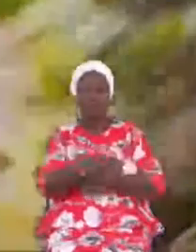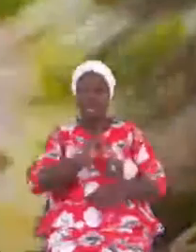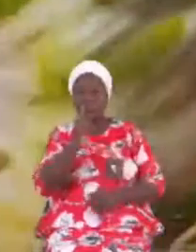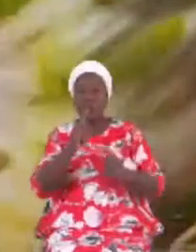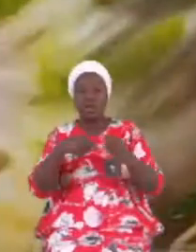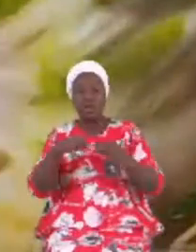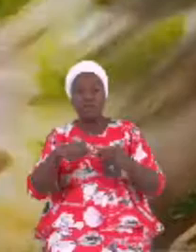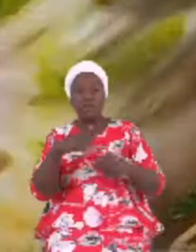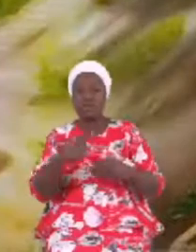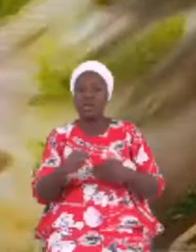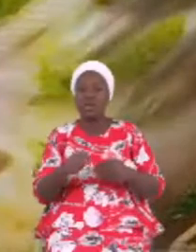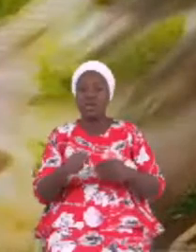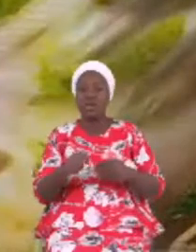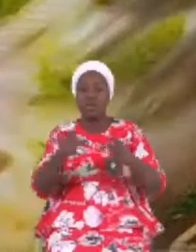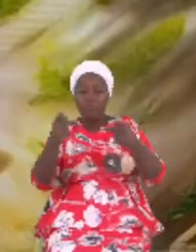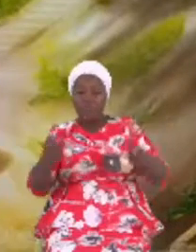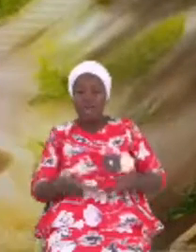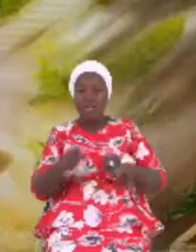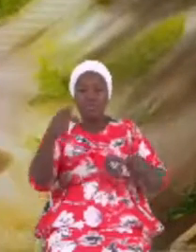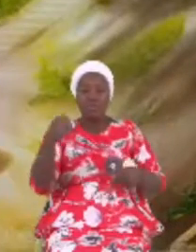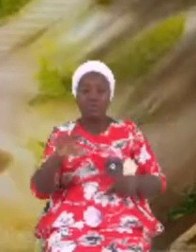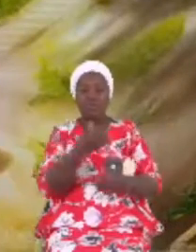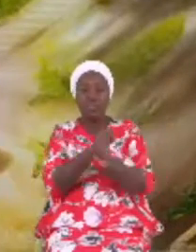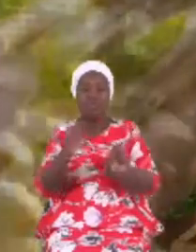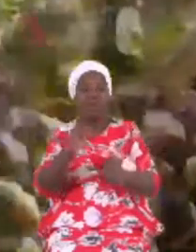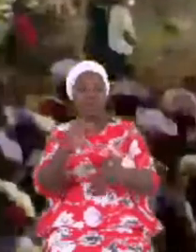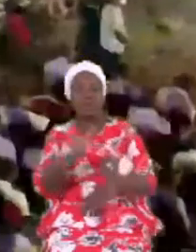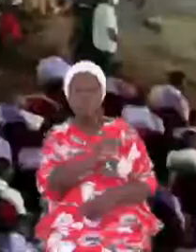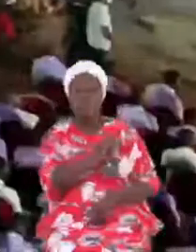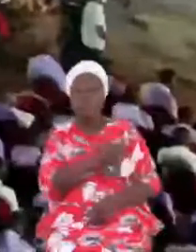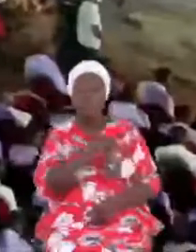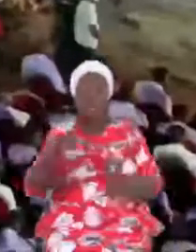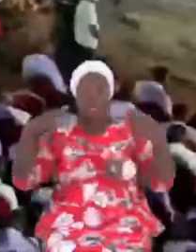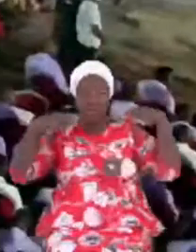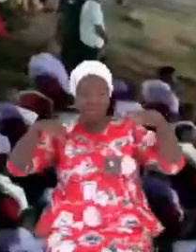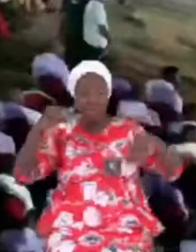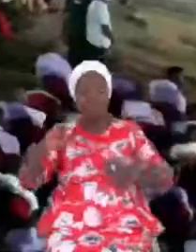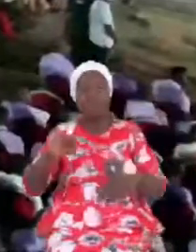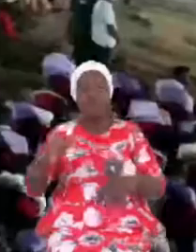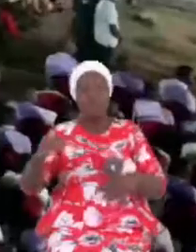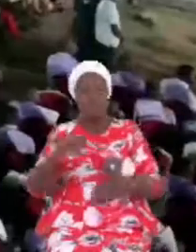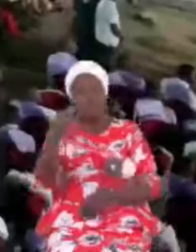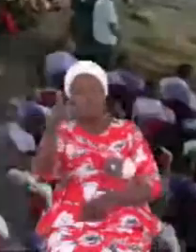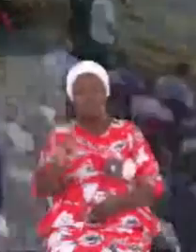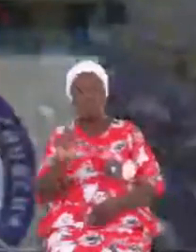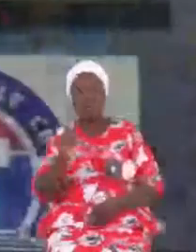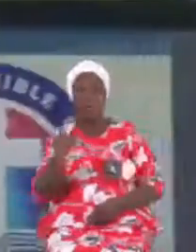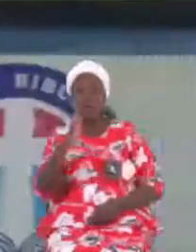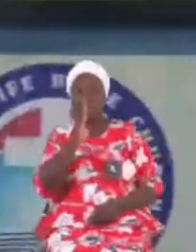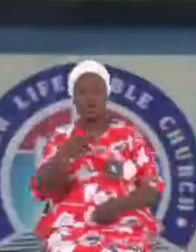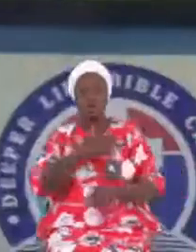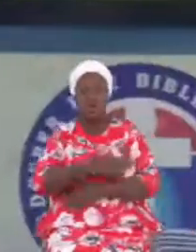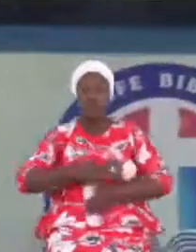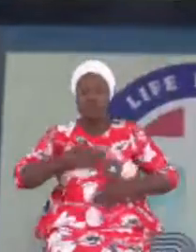l'habitation des âmes sauvées et des anges de Dieu où il y aura la joie pour toujours, la vie